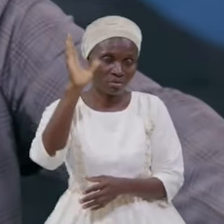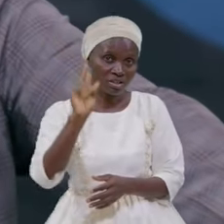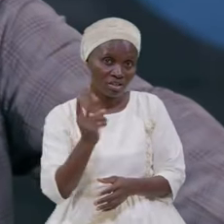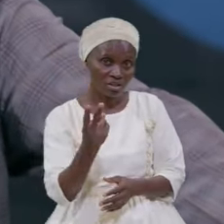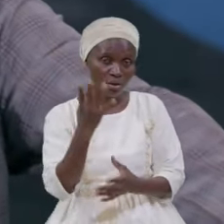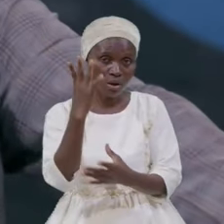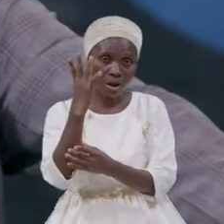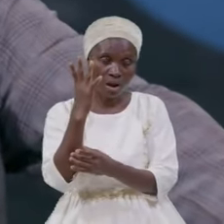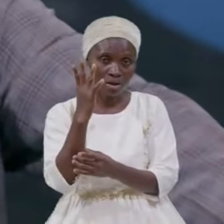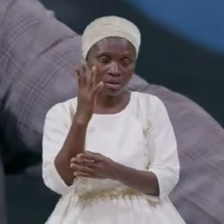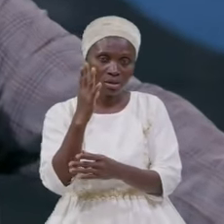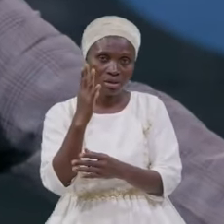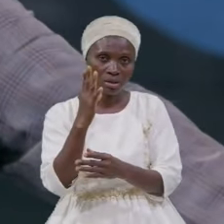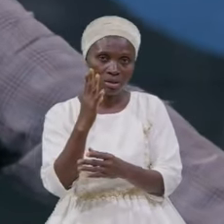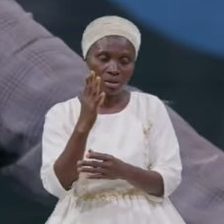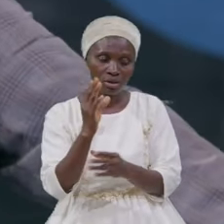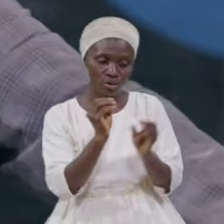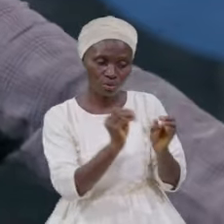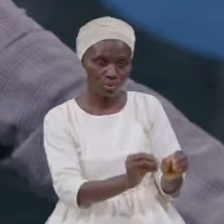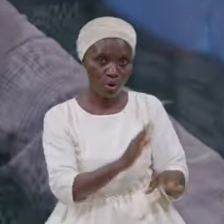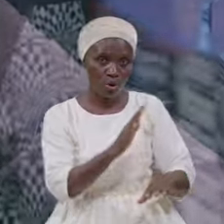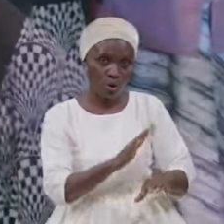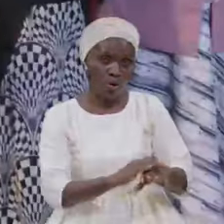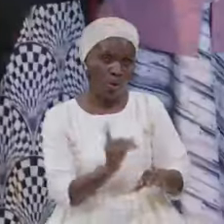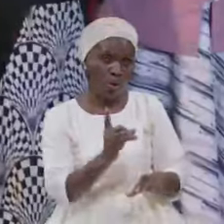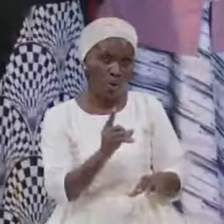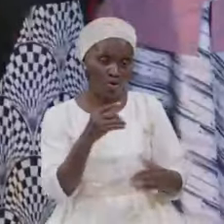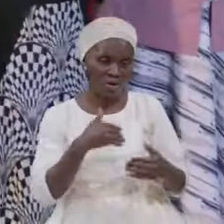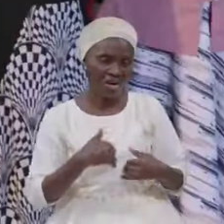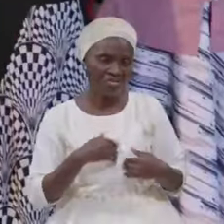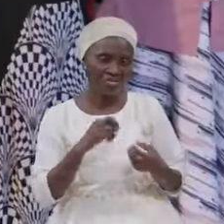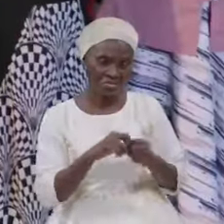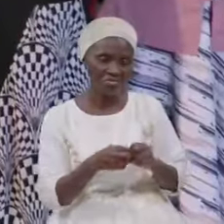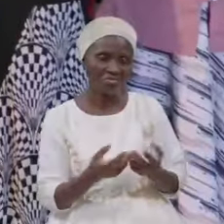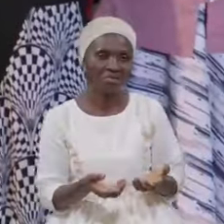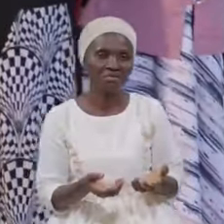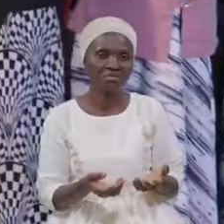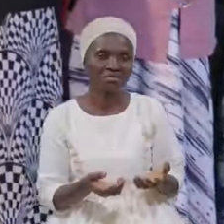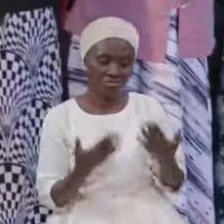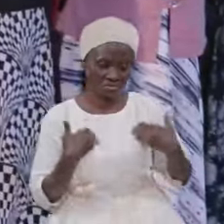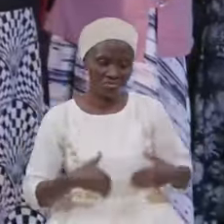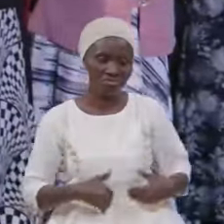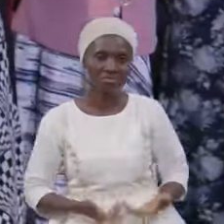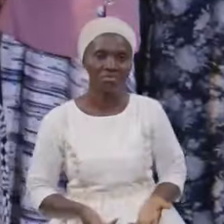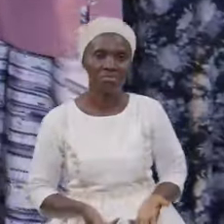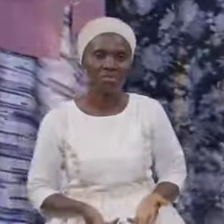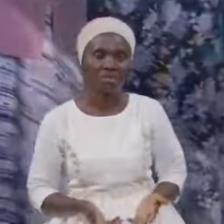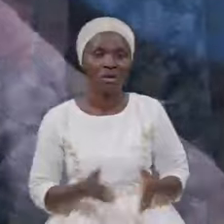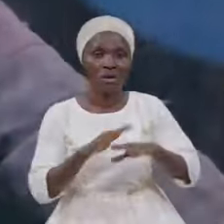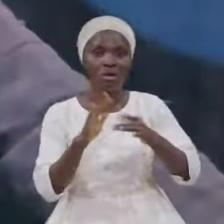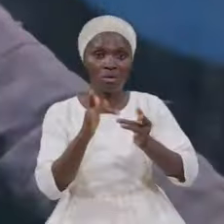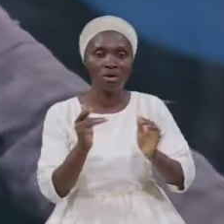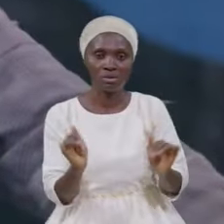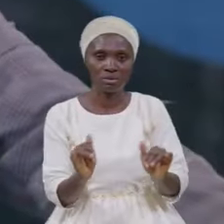maladie, le problème. Tu sens les douleurs. En ligne, n'importe où vous êtes, faites la même chose. Dieu est